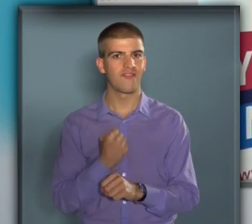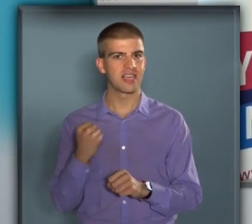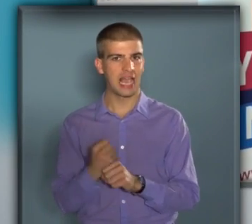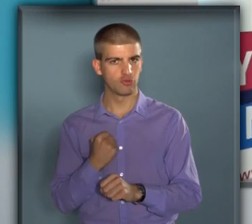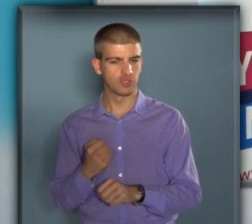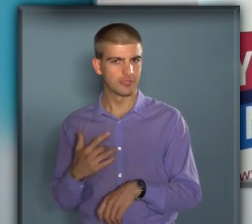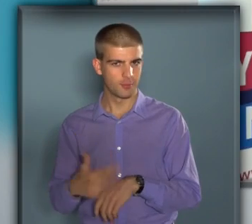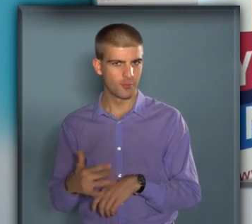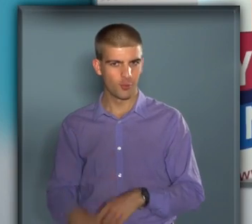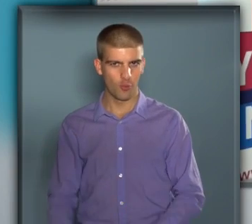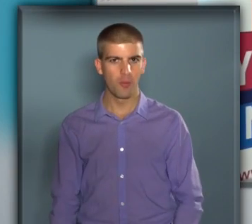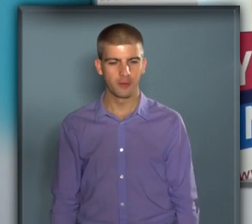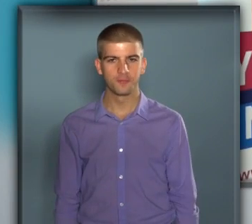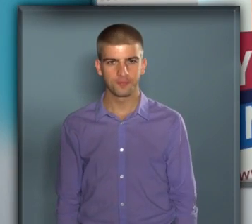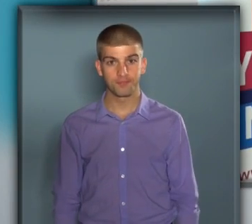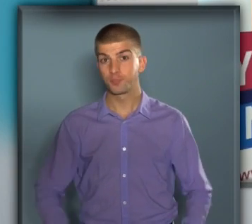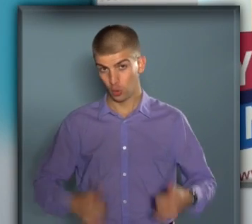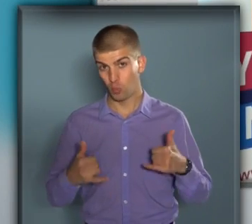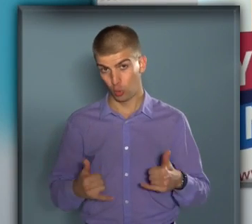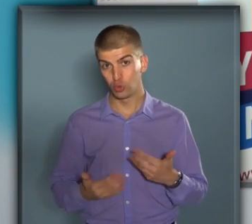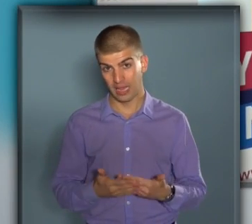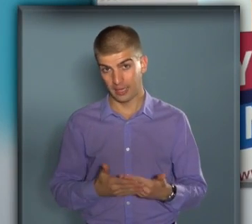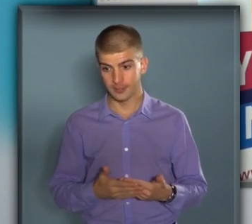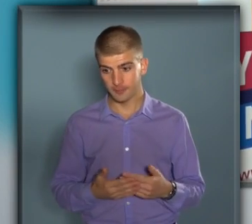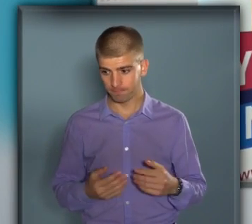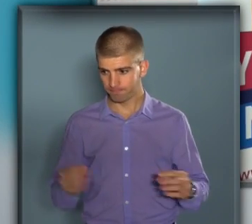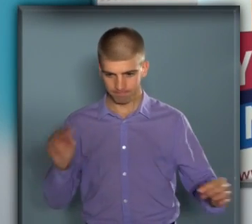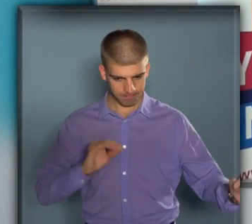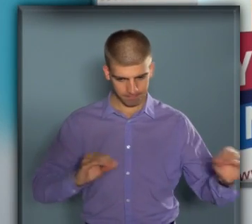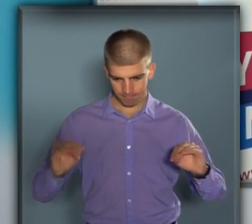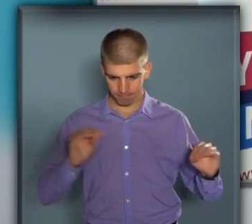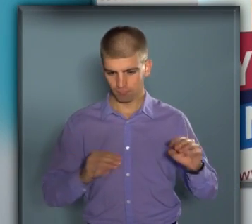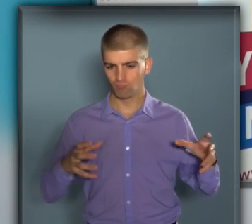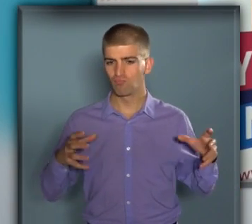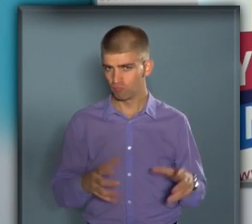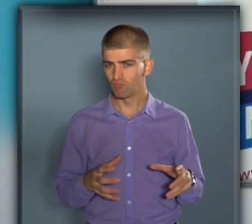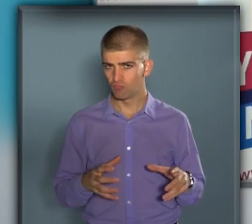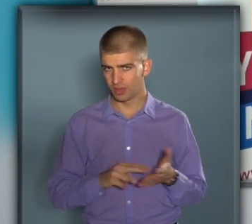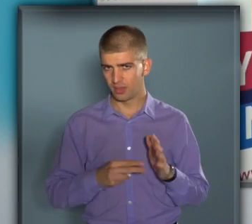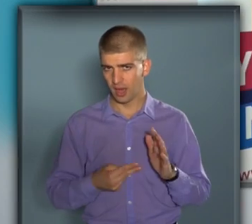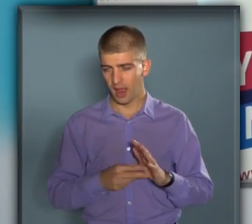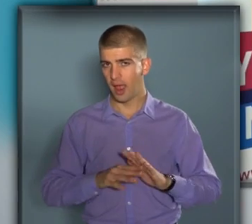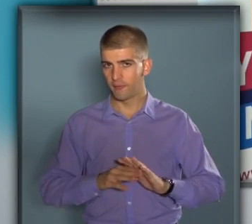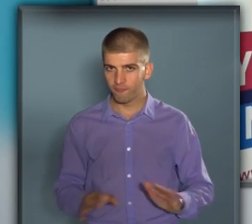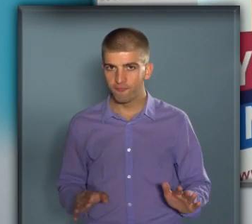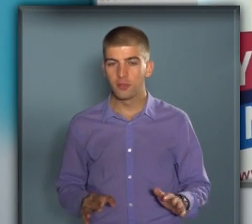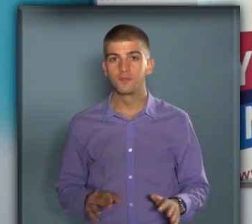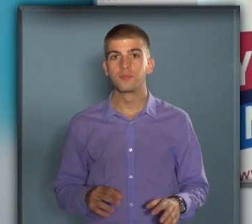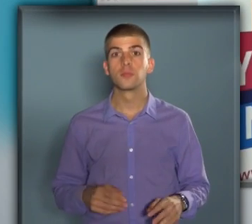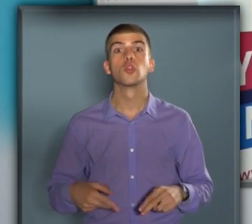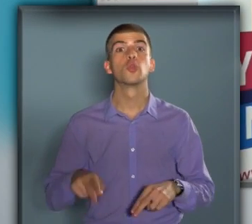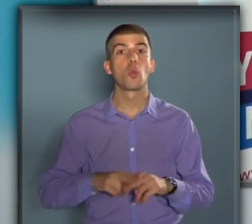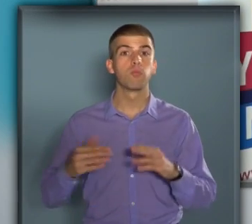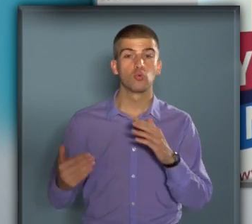tevékenységünket. Ezt tettük most is, hiszen látható, hogy van több új